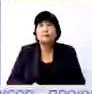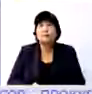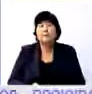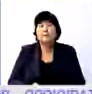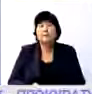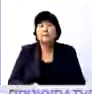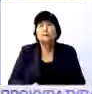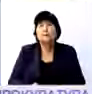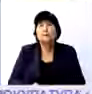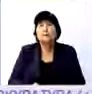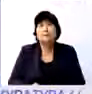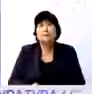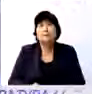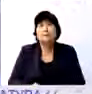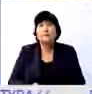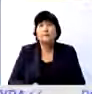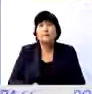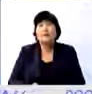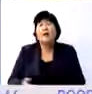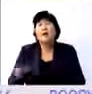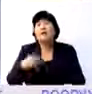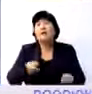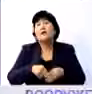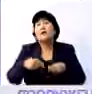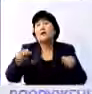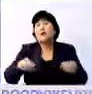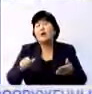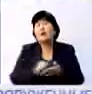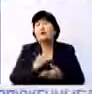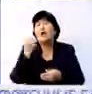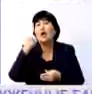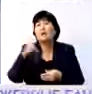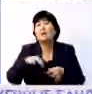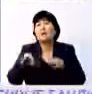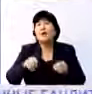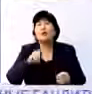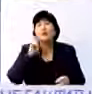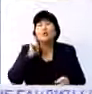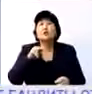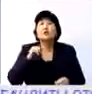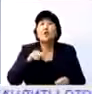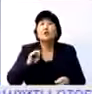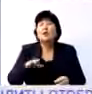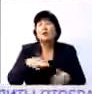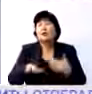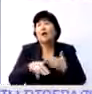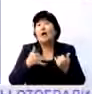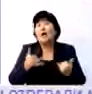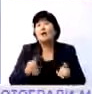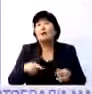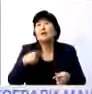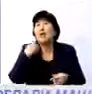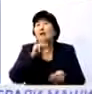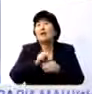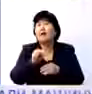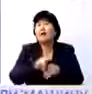Жас Проект. Нами также подписан меморандум с победителем проекта Жас Проджект. Будет оказывать помощь логопеда.